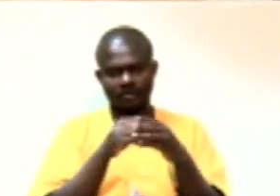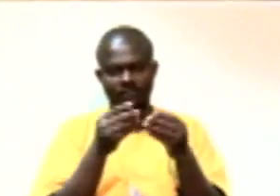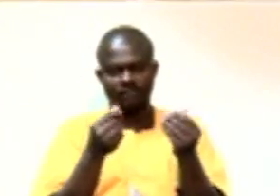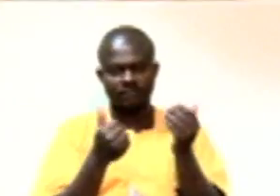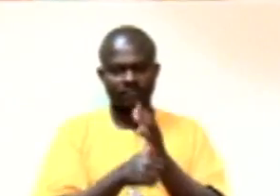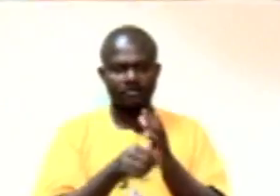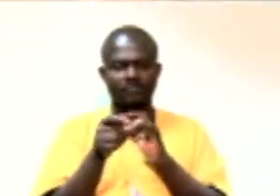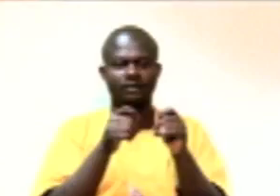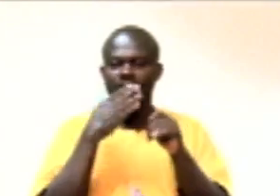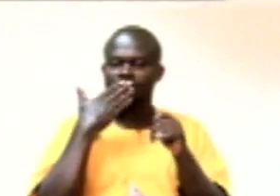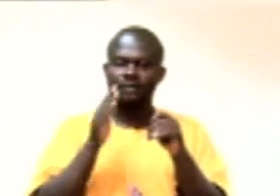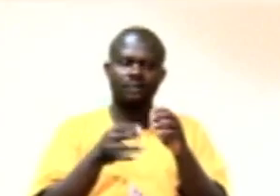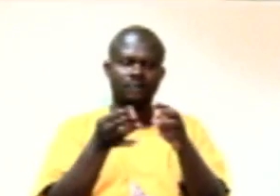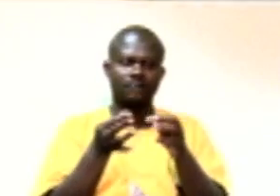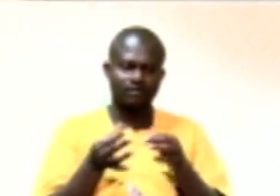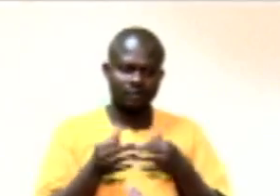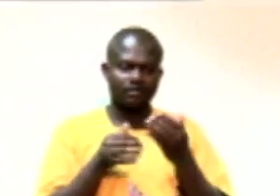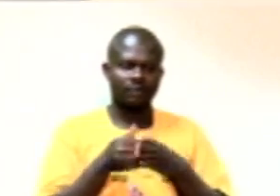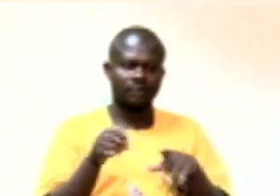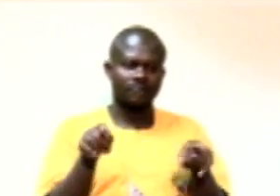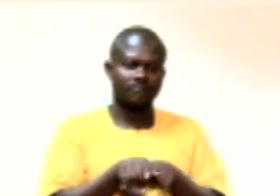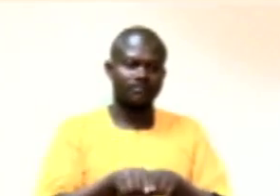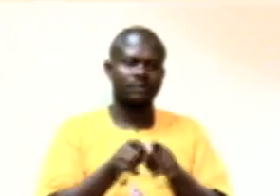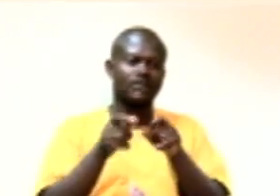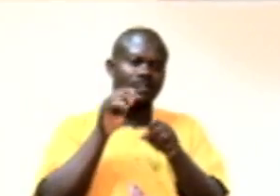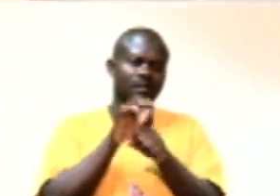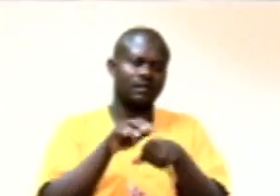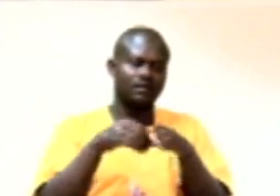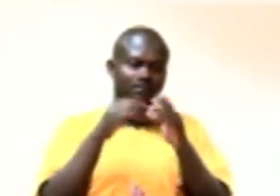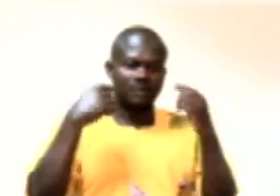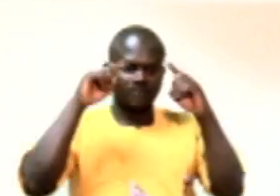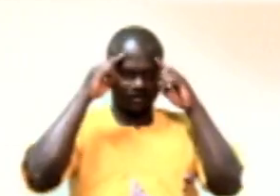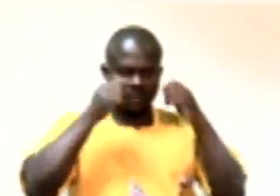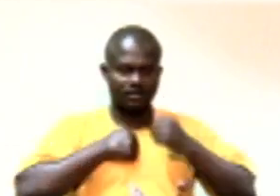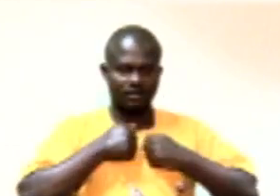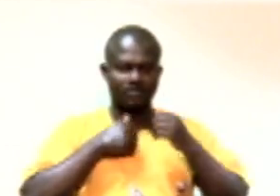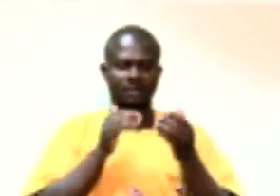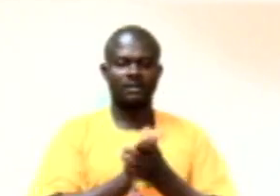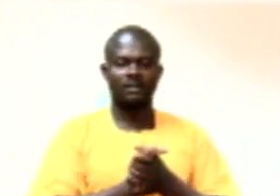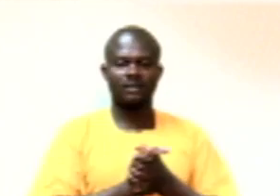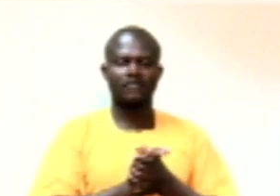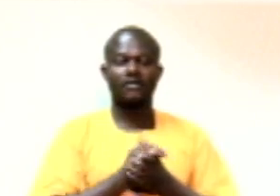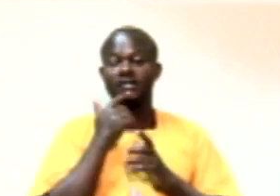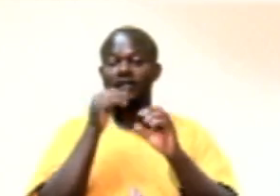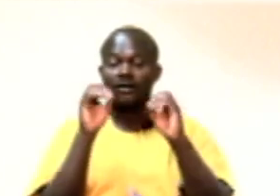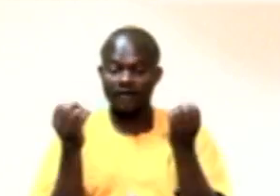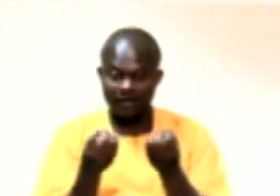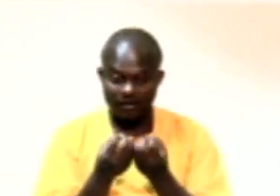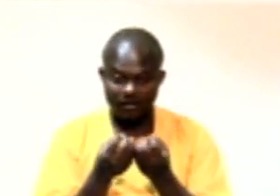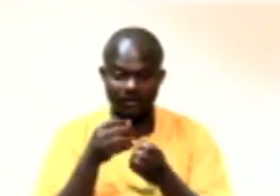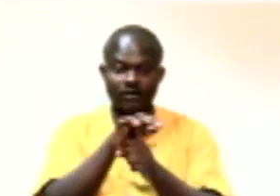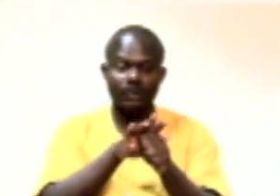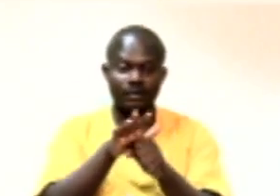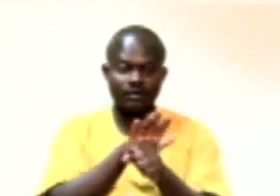ibibazo by'imicungire mibi y'imari n'umutungo bisa n'ibimaze kuba karande muri kaminuza y'u Rwanda. Ni organization